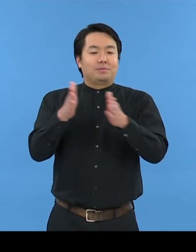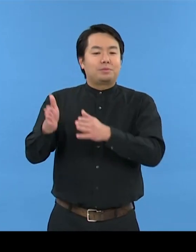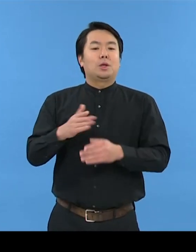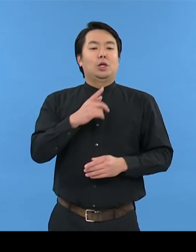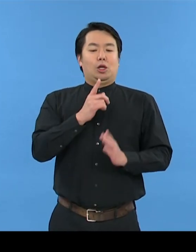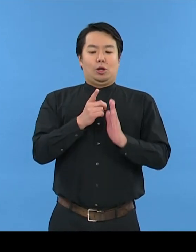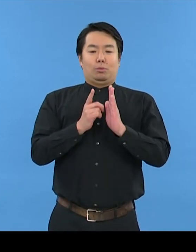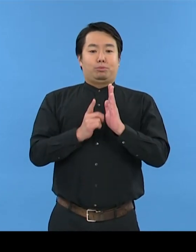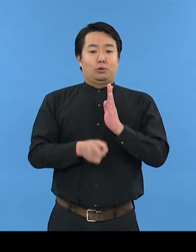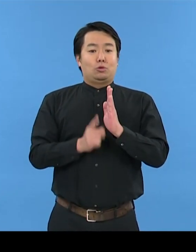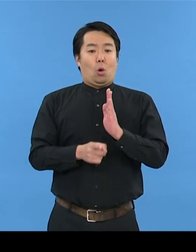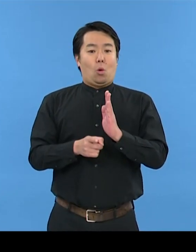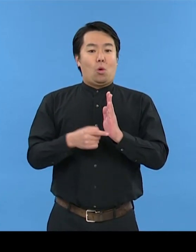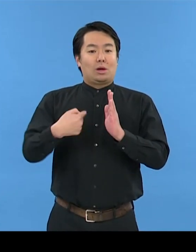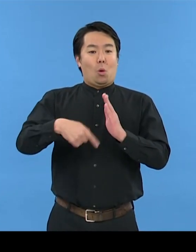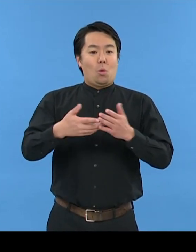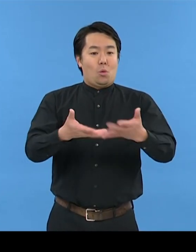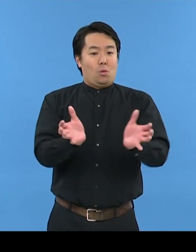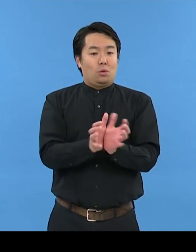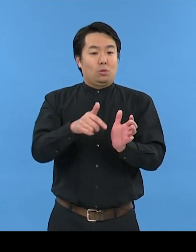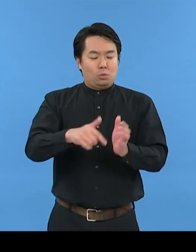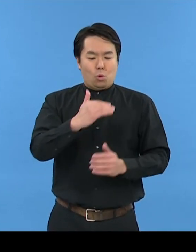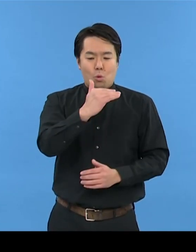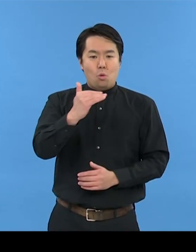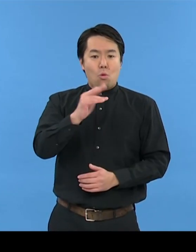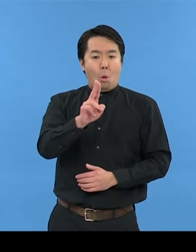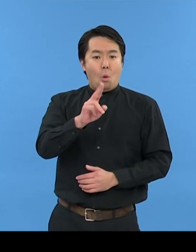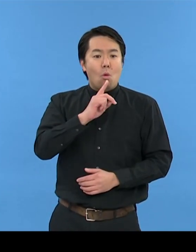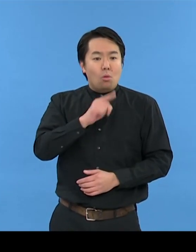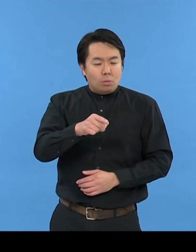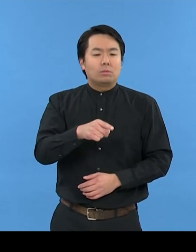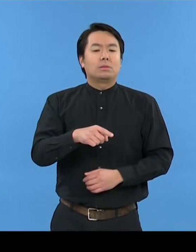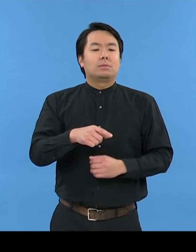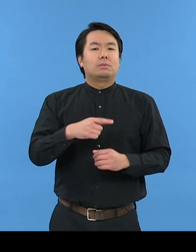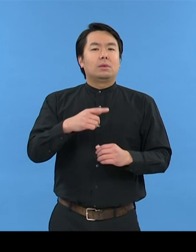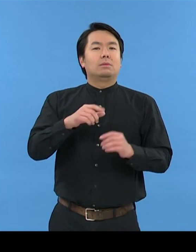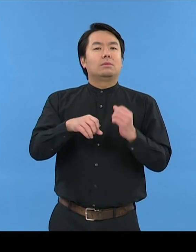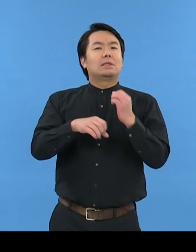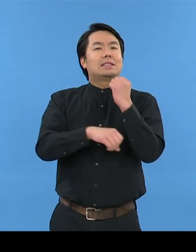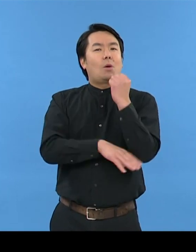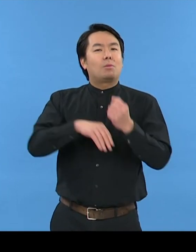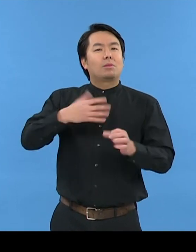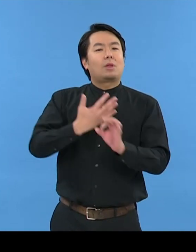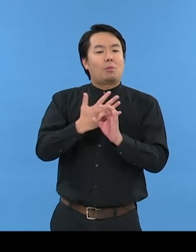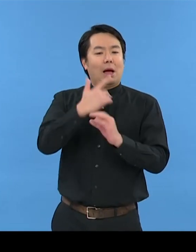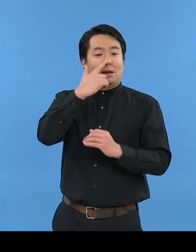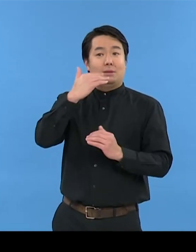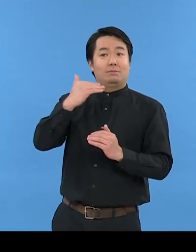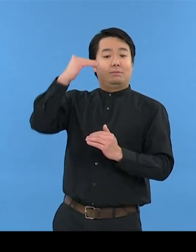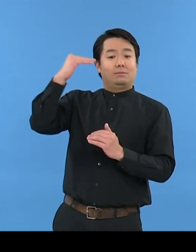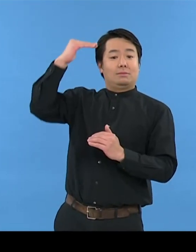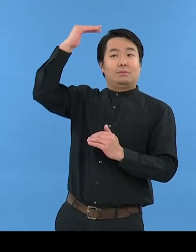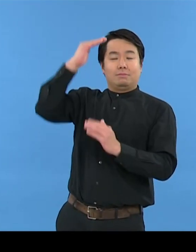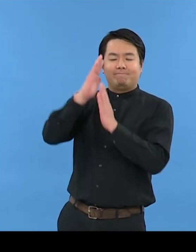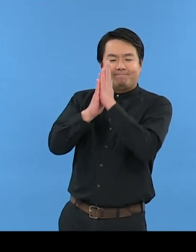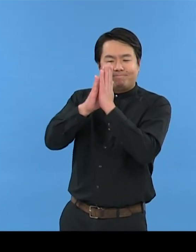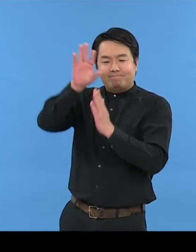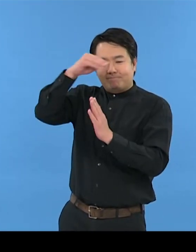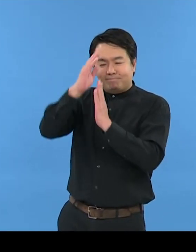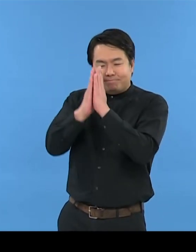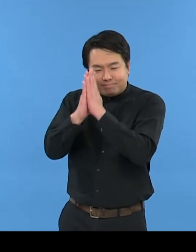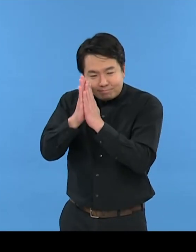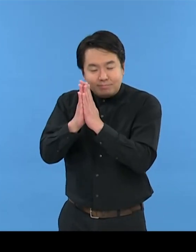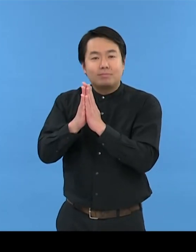ね仏教教団では当然これ5というものは仏教を語る上で例えば専属用と等も含めてですねこの